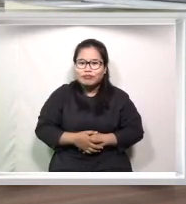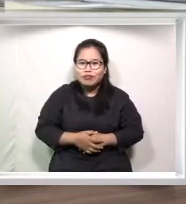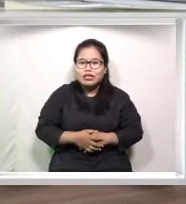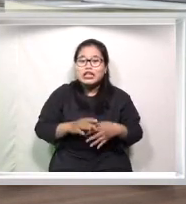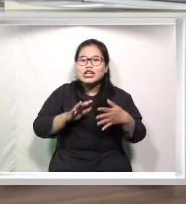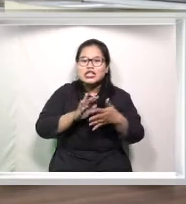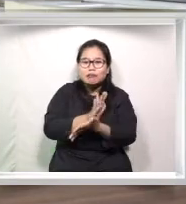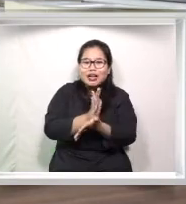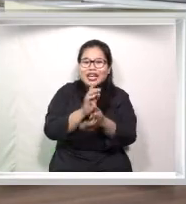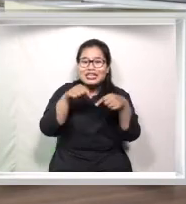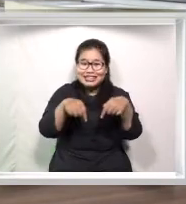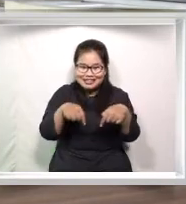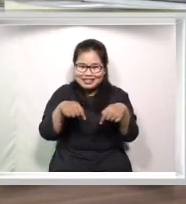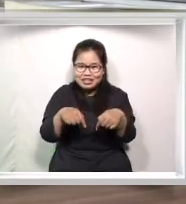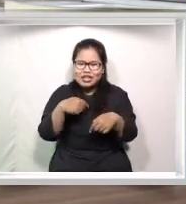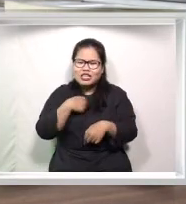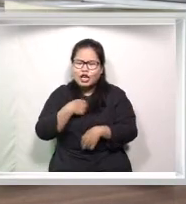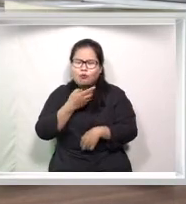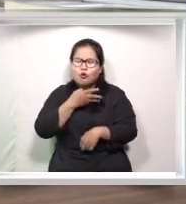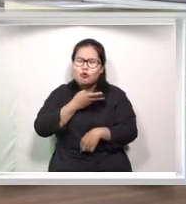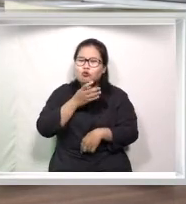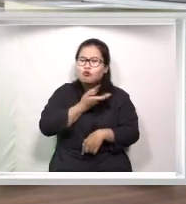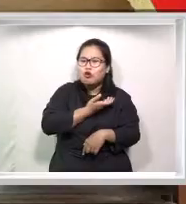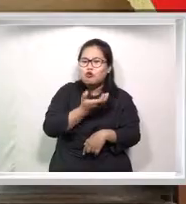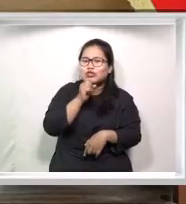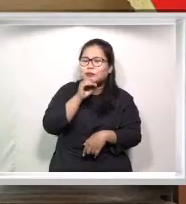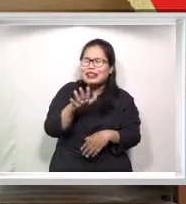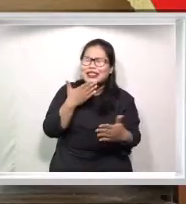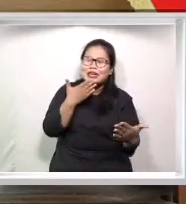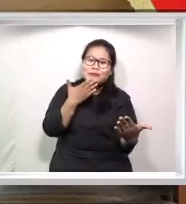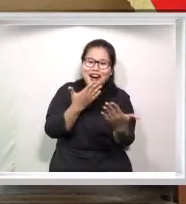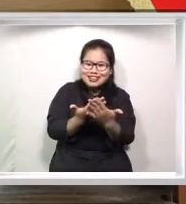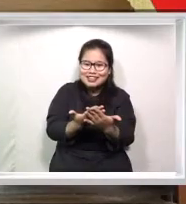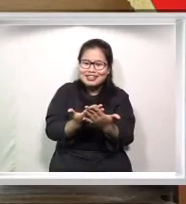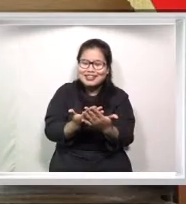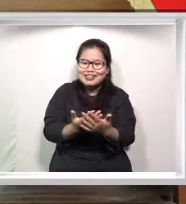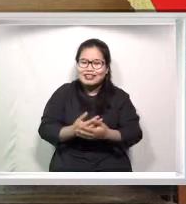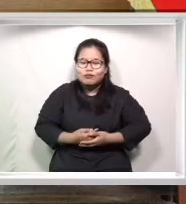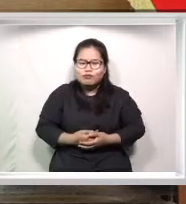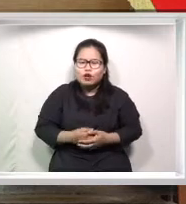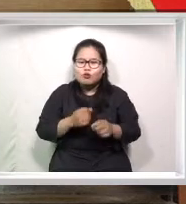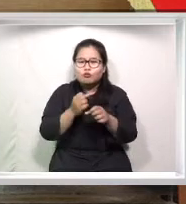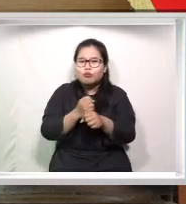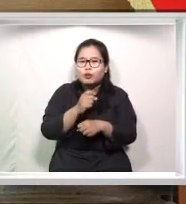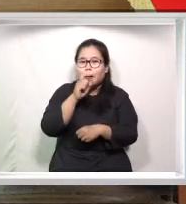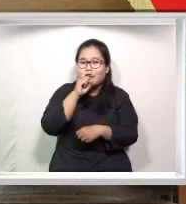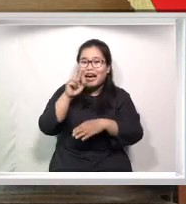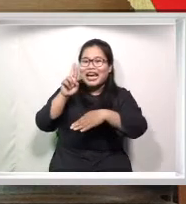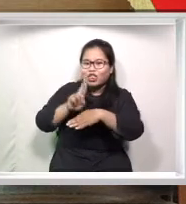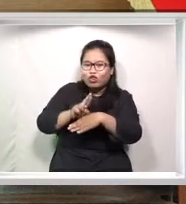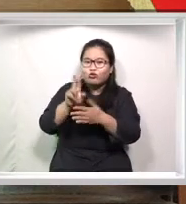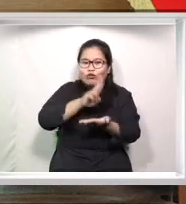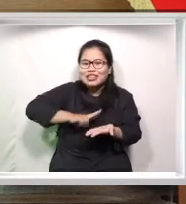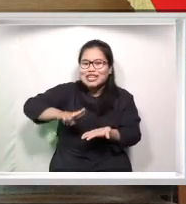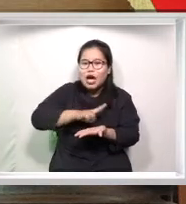pada kesempatan ini pula, saya ingin mengucapkan terima kasih kepada Bapak Rektor